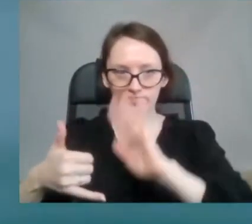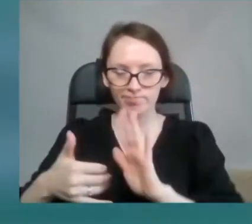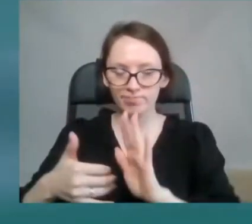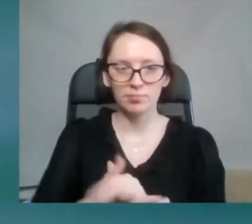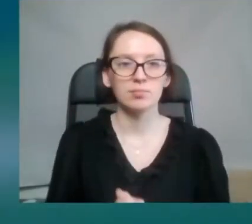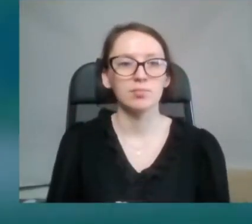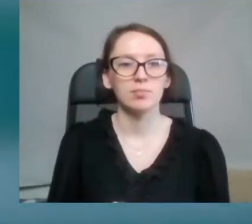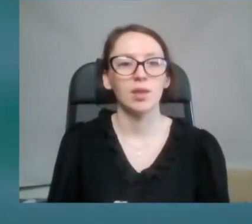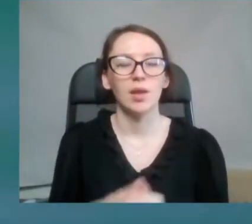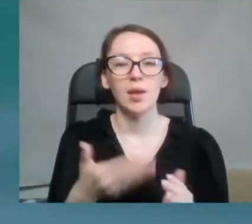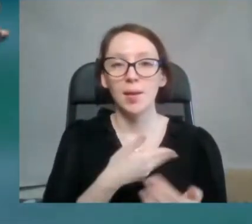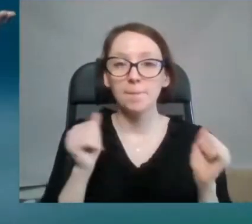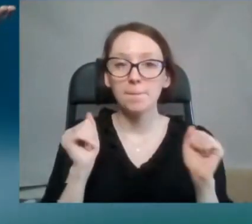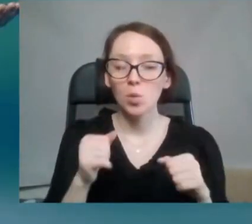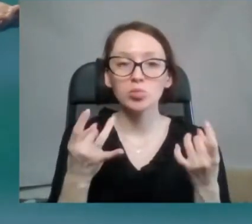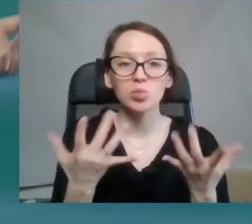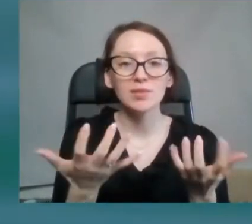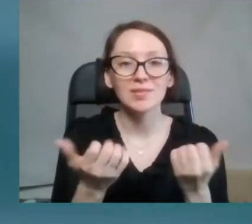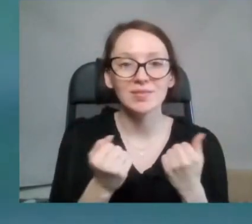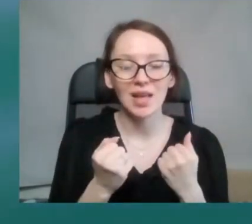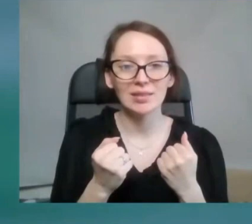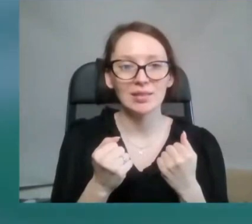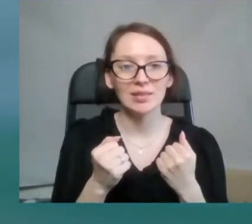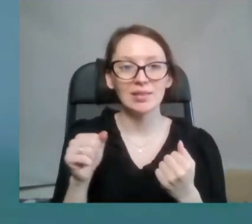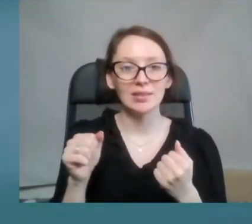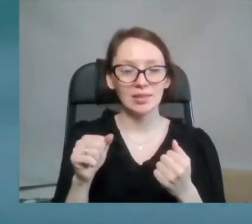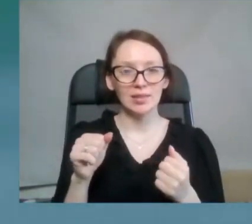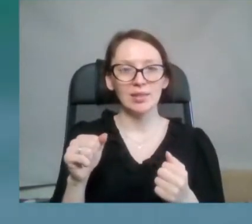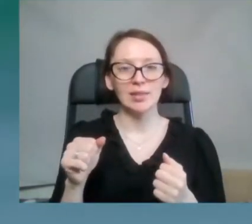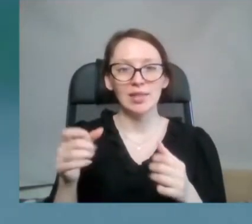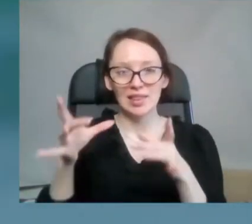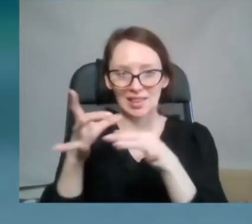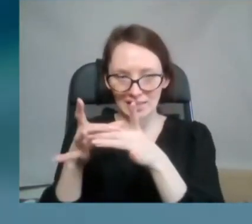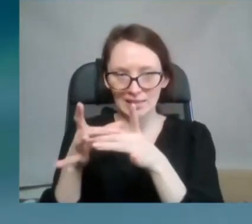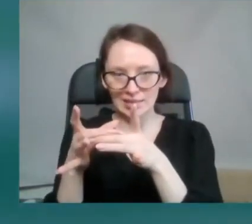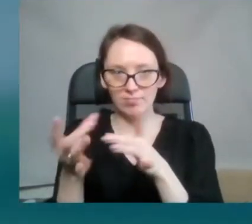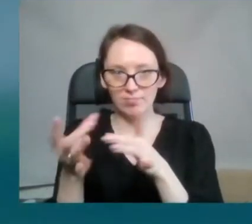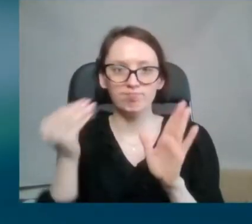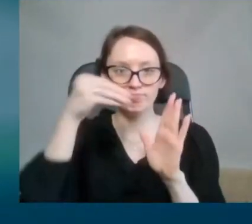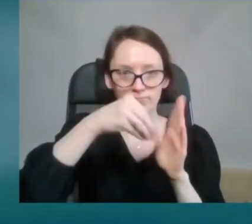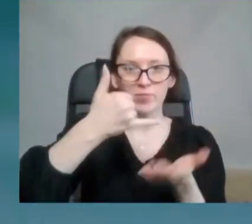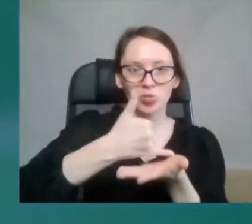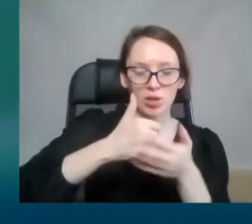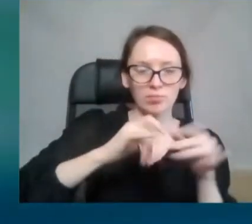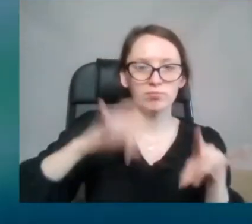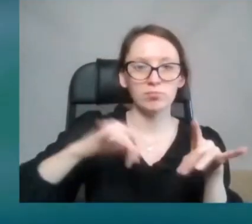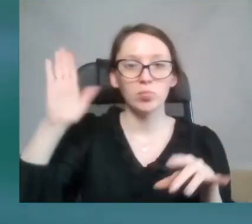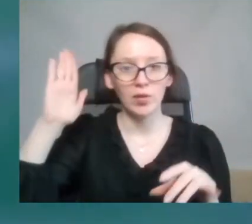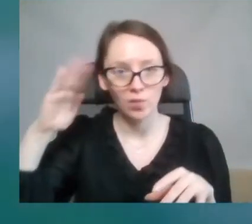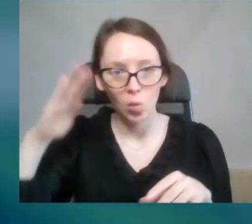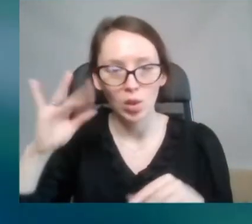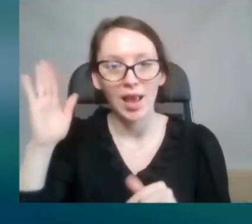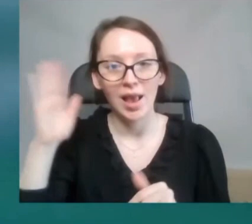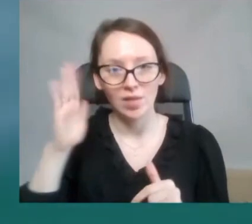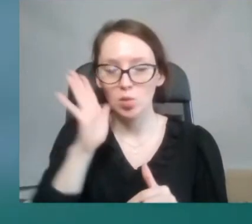Мы можем просто взять диск, положить его в чайник, закипятить воду, и вода будет у